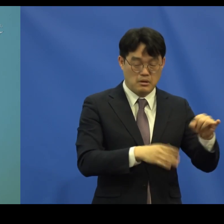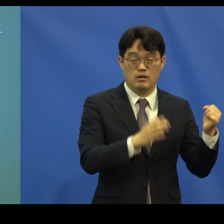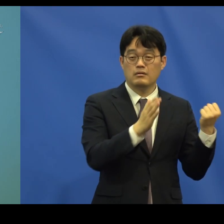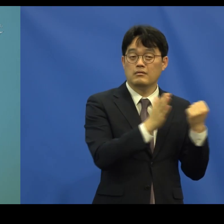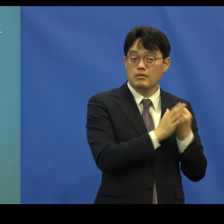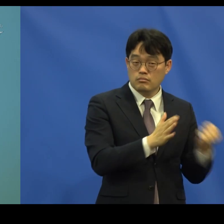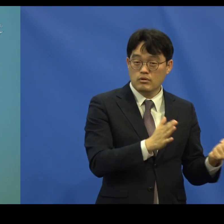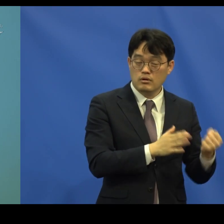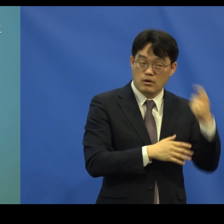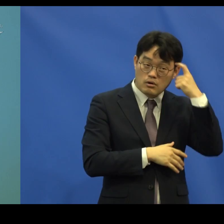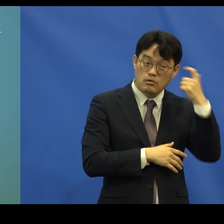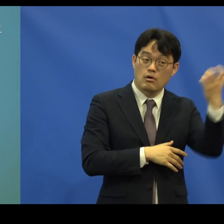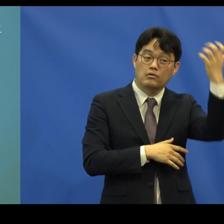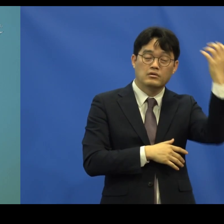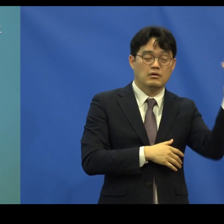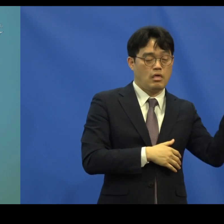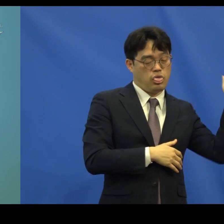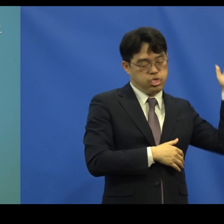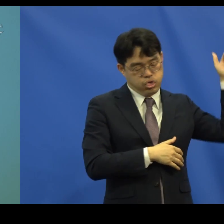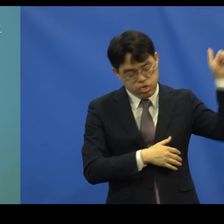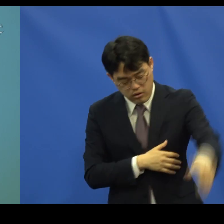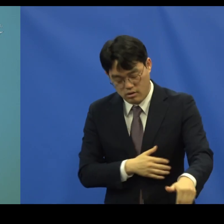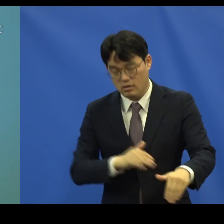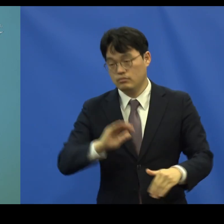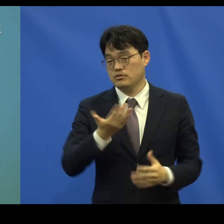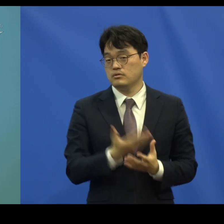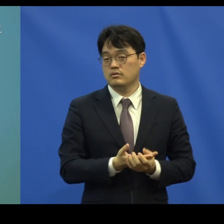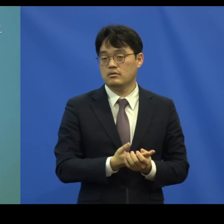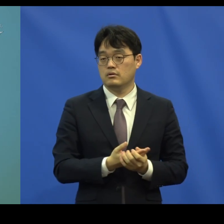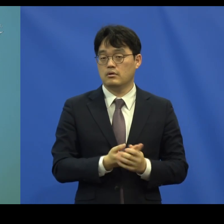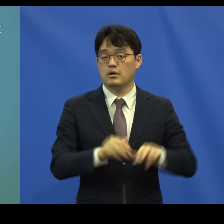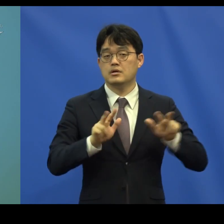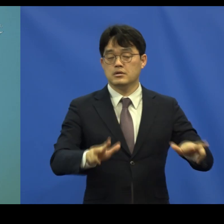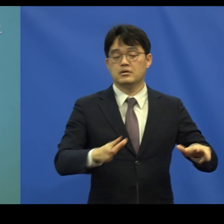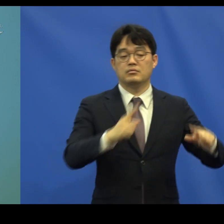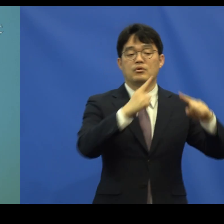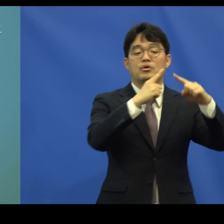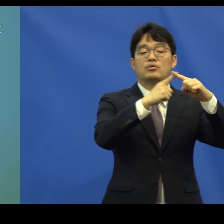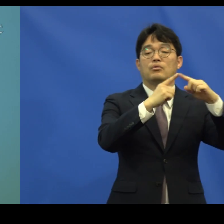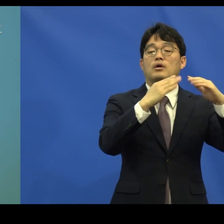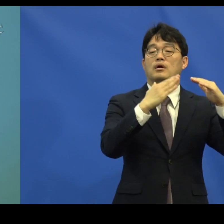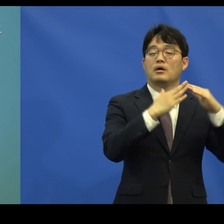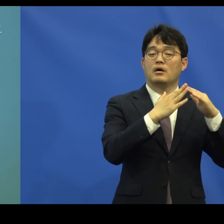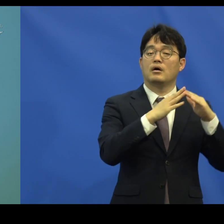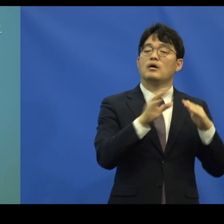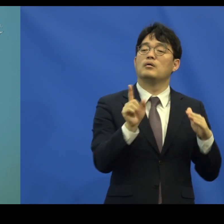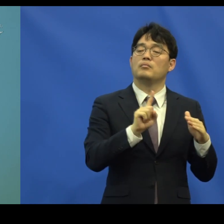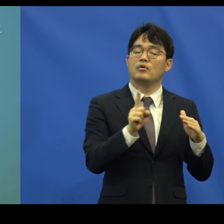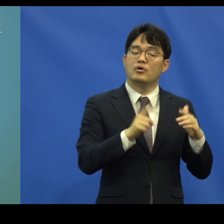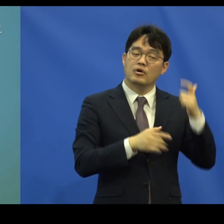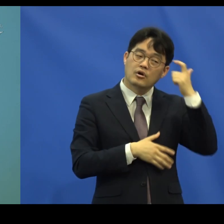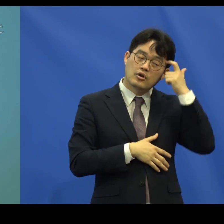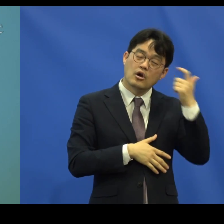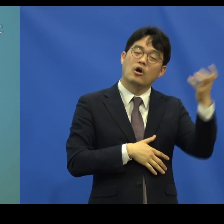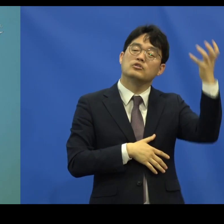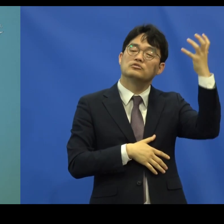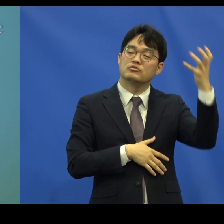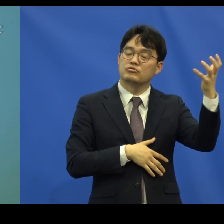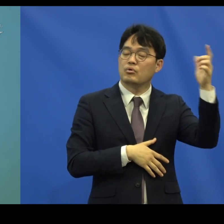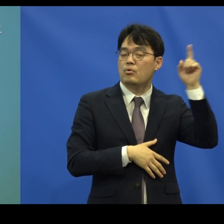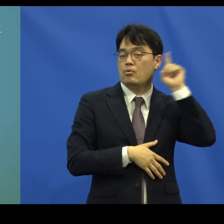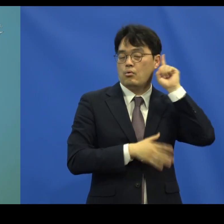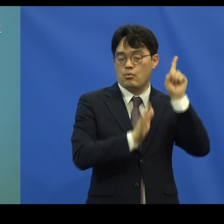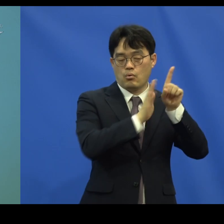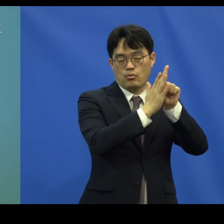영적인 온도가 급격하게 떨어졌어요. 이 교회들이 뭘 앓고 있느냐면 저체온증을 앓고 있습니다. 영적인 저체온증.